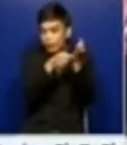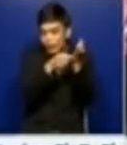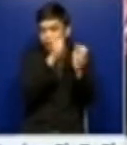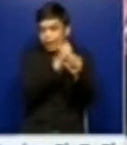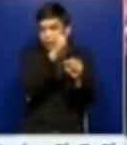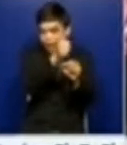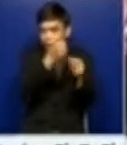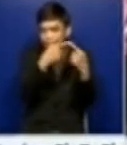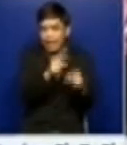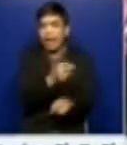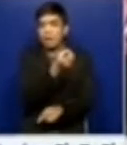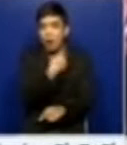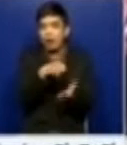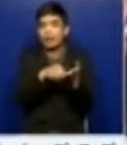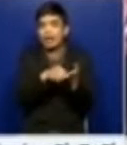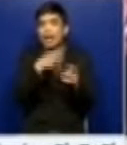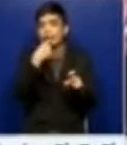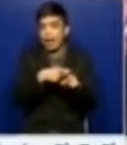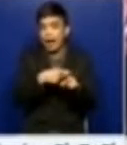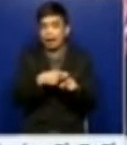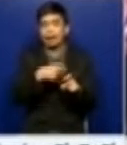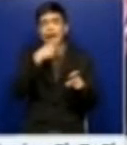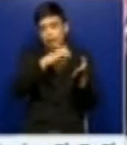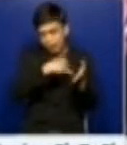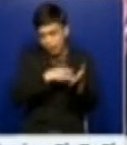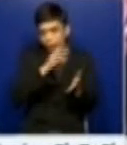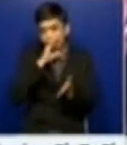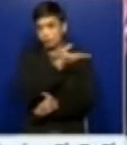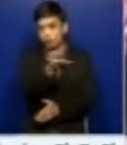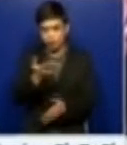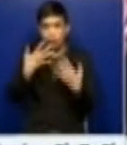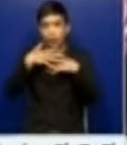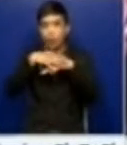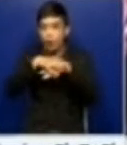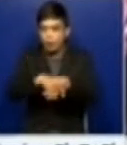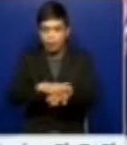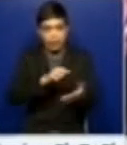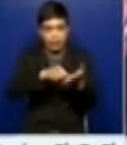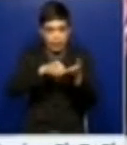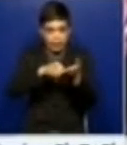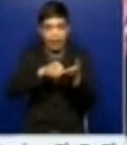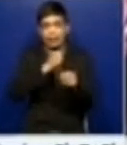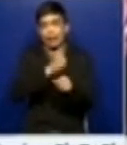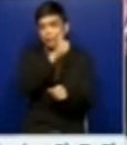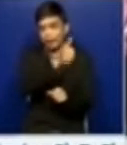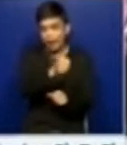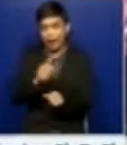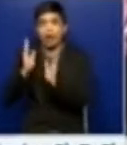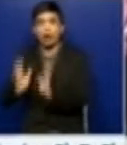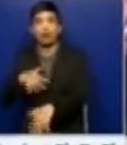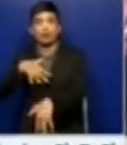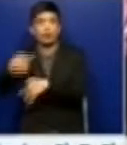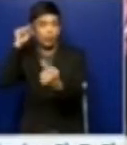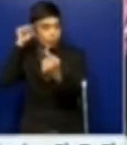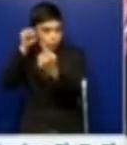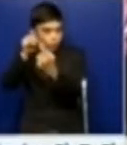ากแต่มันจะไม่ยากเมื่อทุกคนร่วมมือกันเมื่อทุกคนเห็นว่าประชาชนเป็นที่ตั้งไม่ได้มองว่าตัวเองจะอยู่เท่าไหร่แล้วครับ